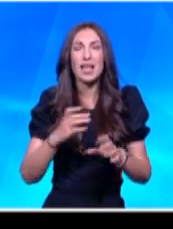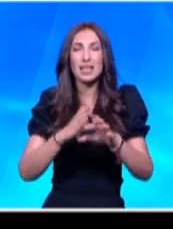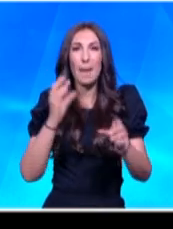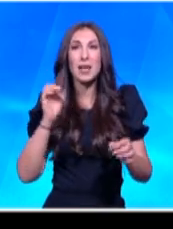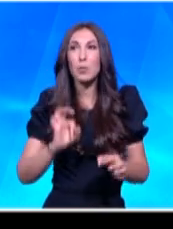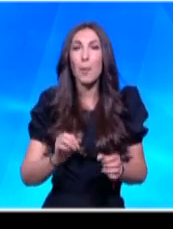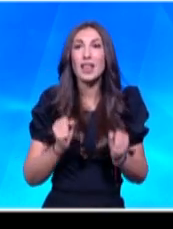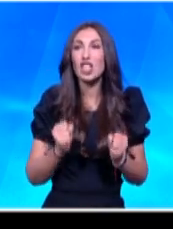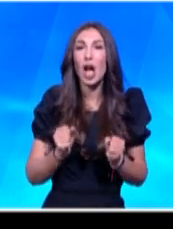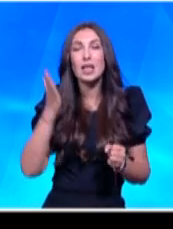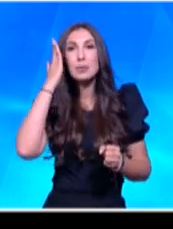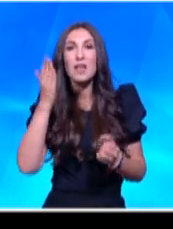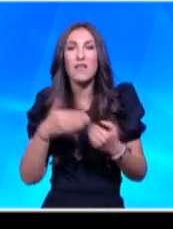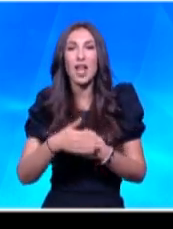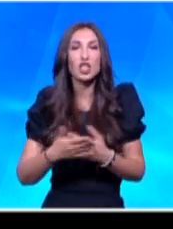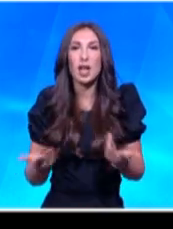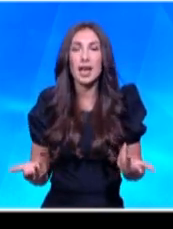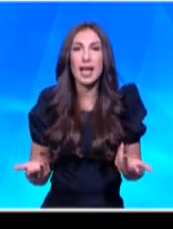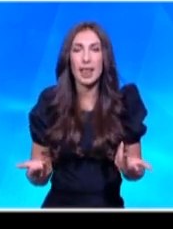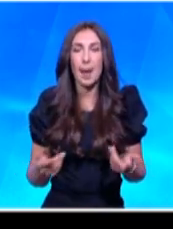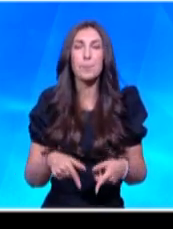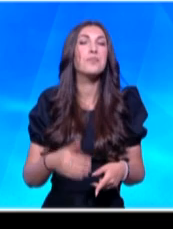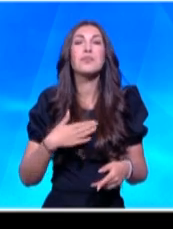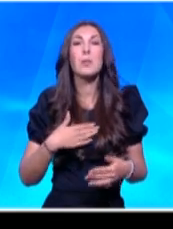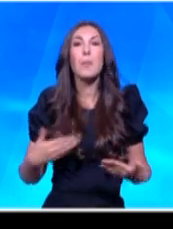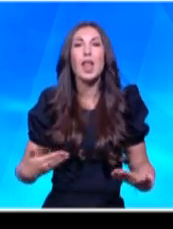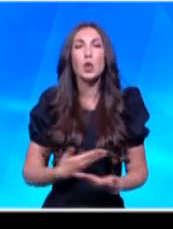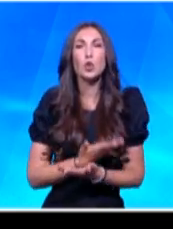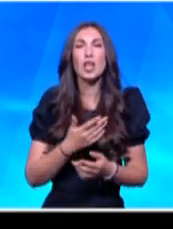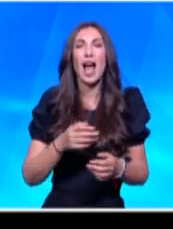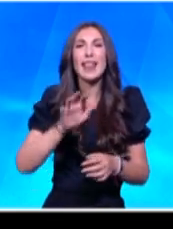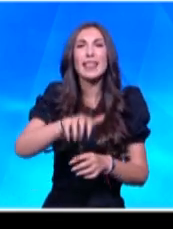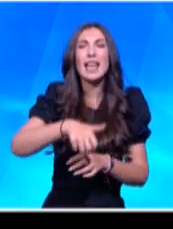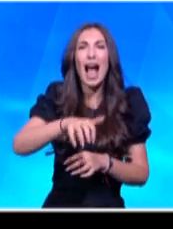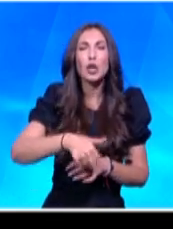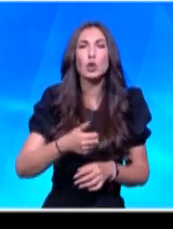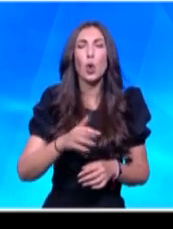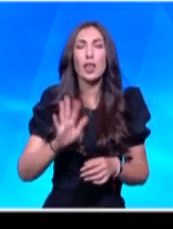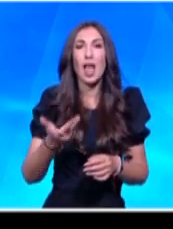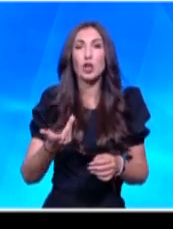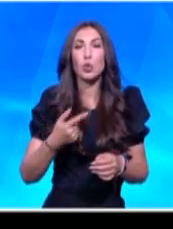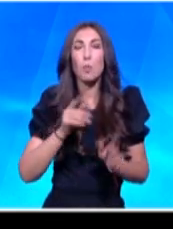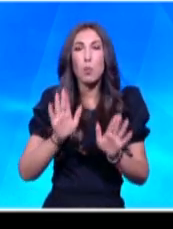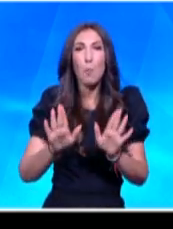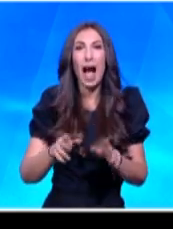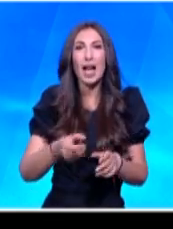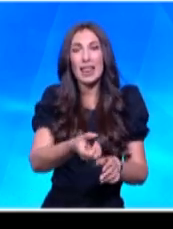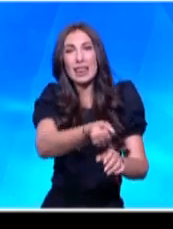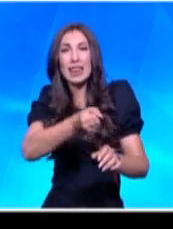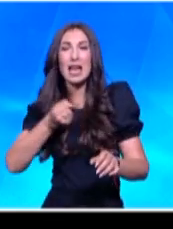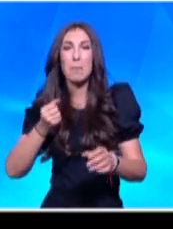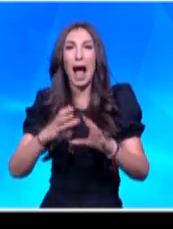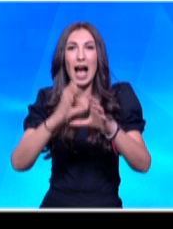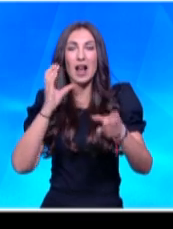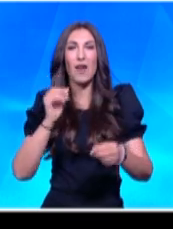къде да посрещнат нощта. Има нужда от трактори и нещо, което да помогнат, за да се издърпат всички тия каравани, които все още